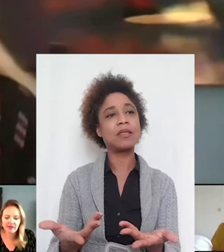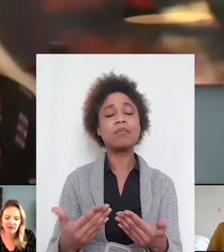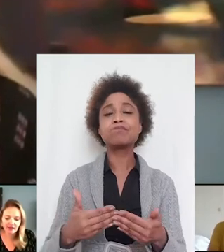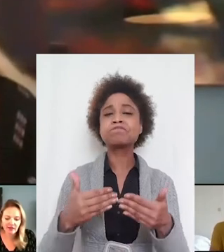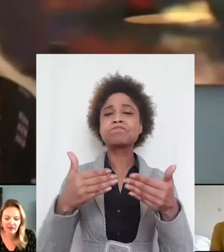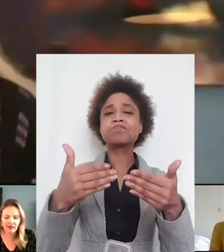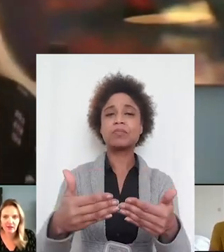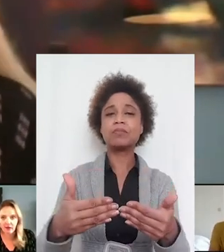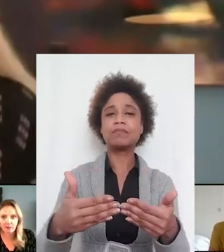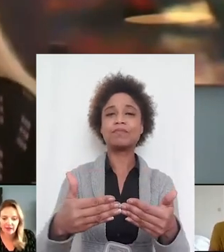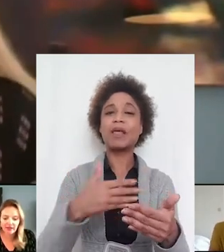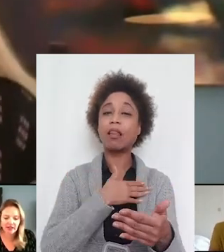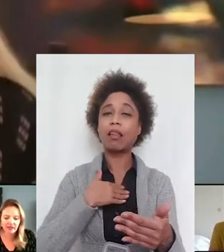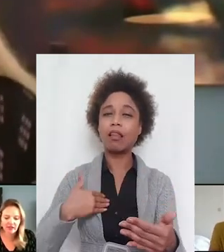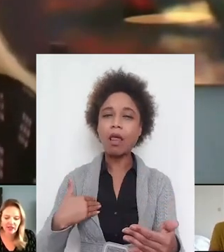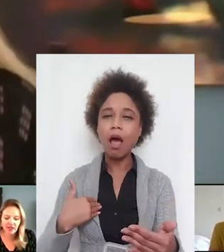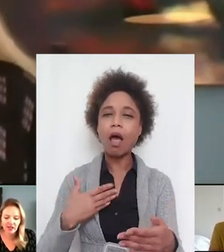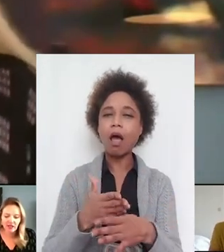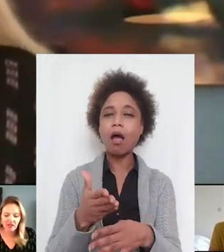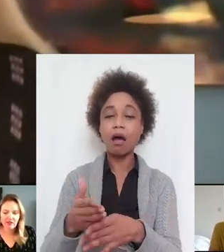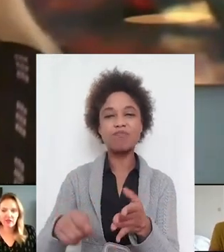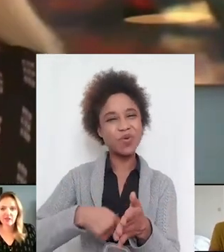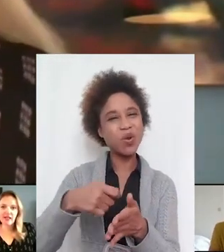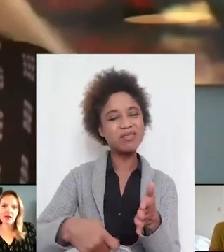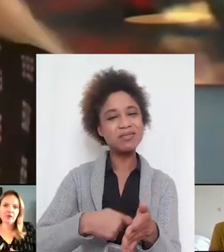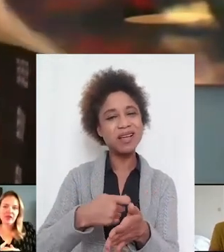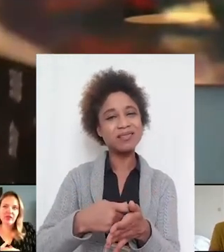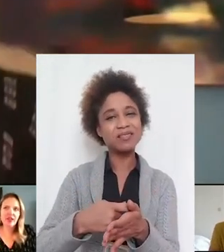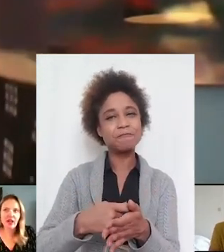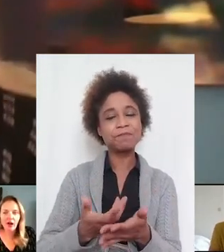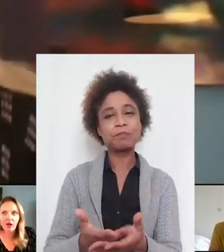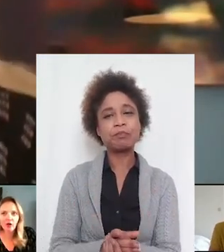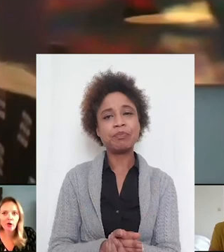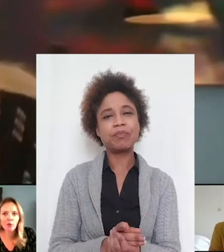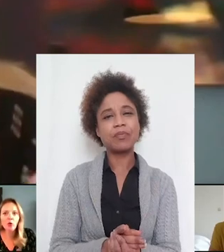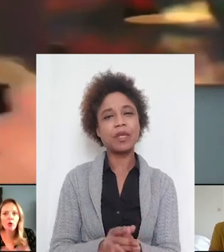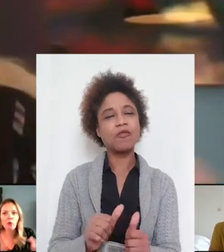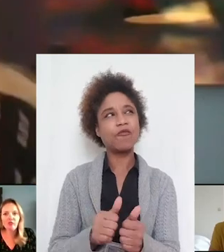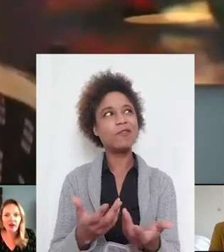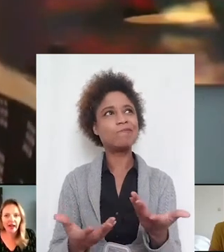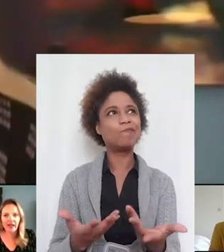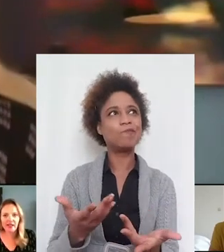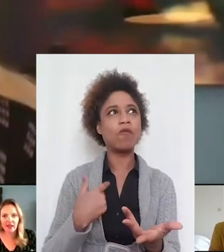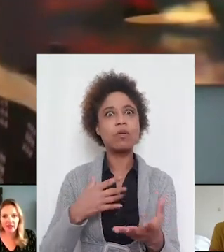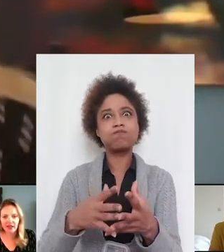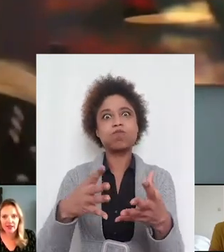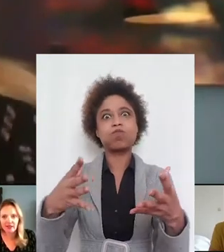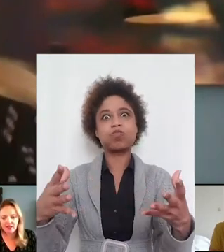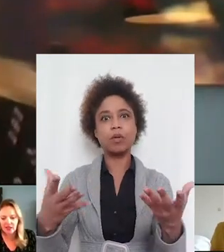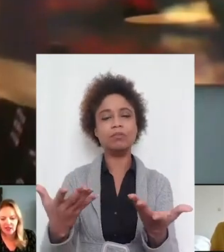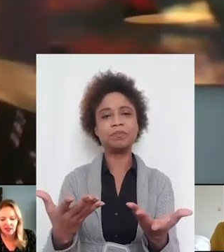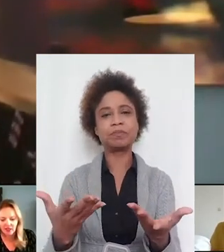project langer bezig is, dan zijn we daar achter gekomen hoe omvangrijk het eigenlijk